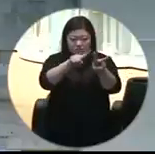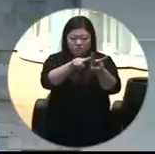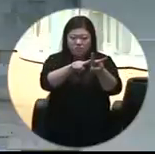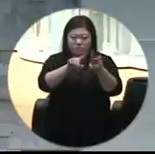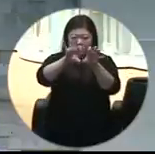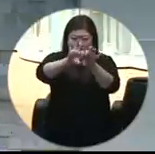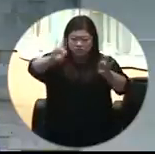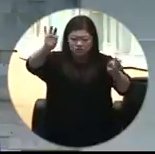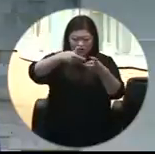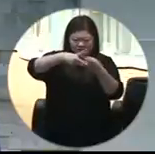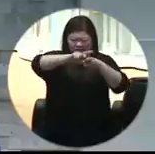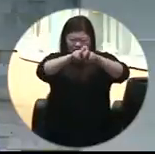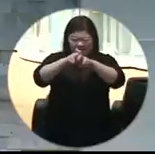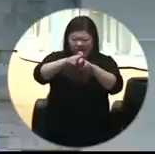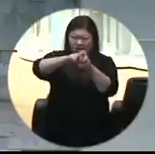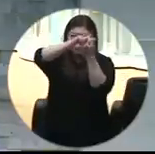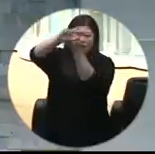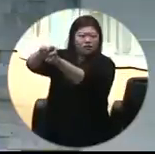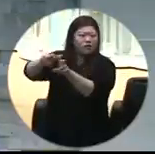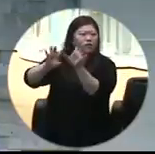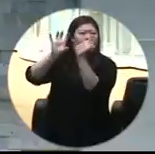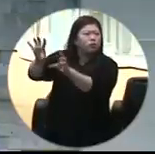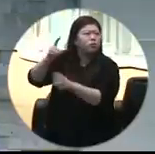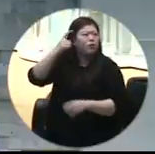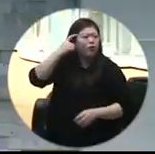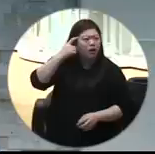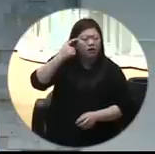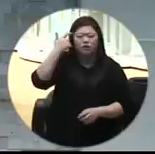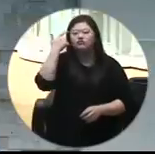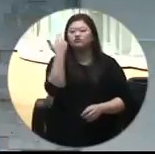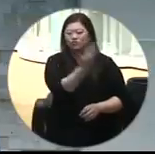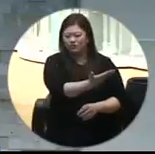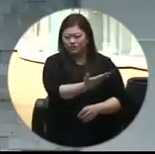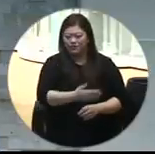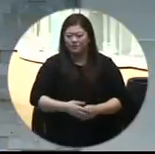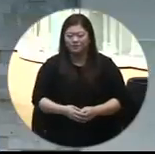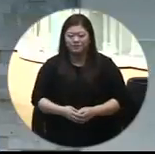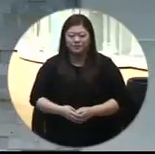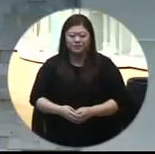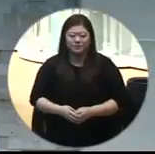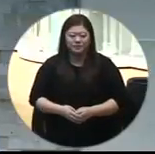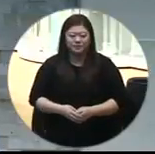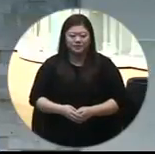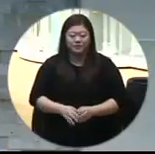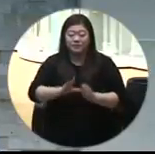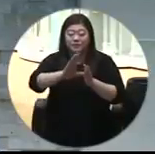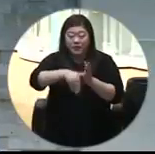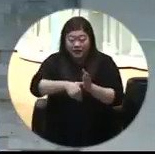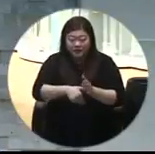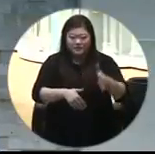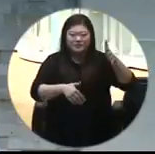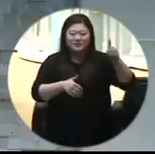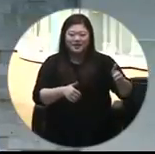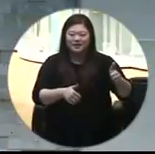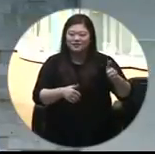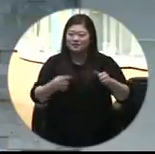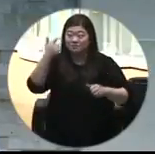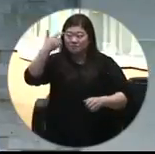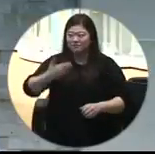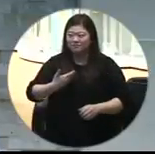사슴뿔을 이렇게 걸어놨느냐 이렇게 질문을 하면 그때마다 이 원장님은